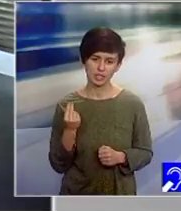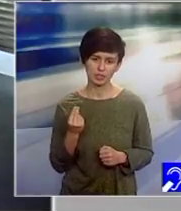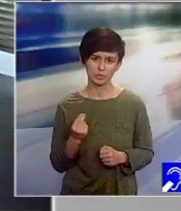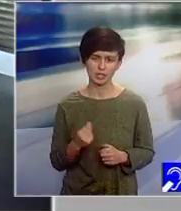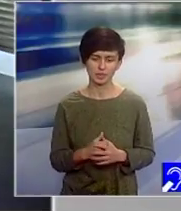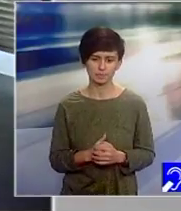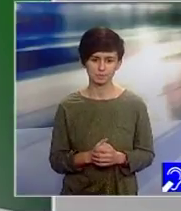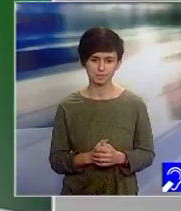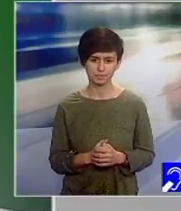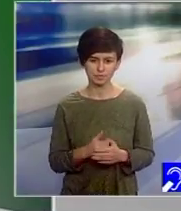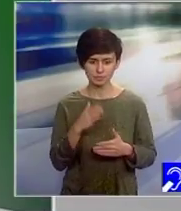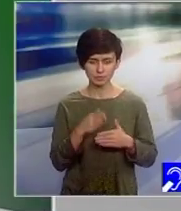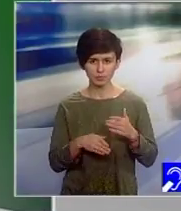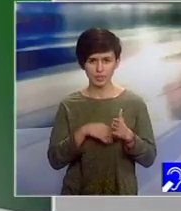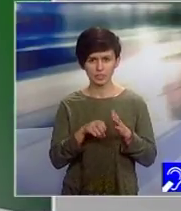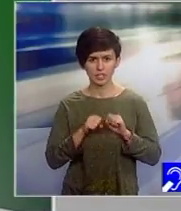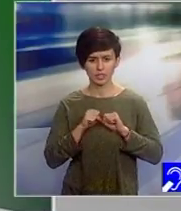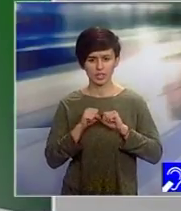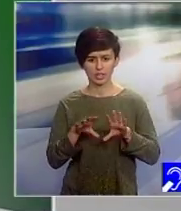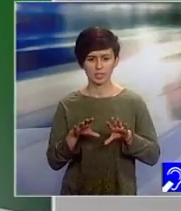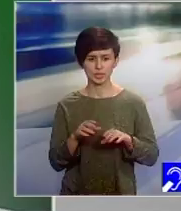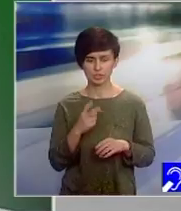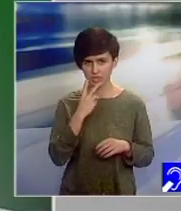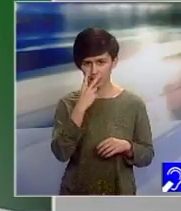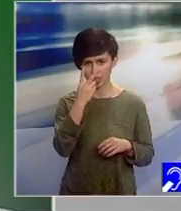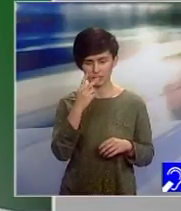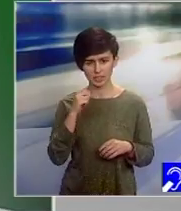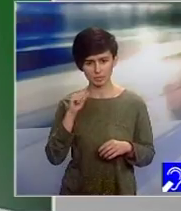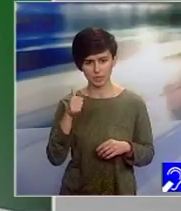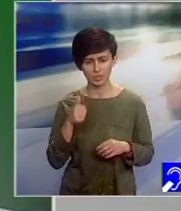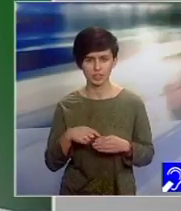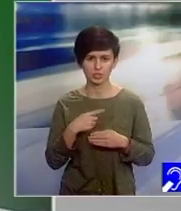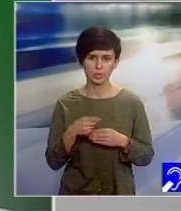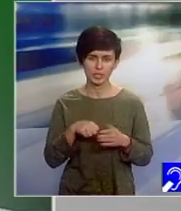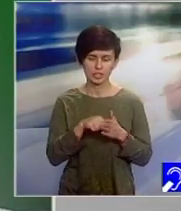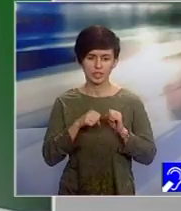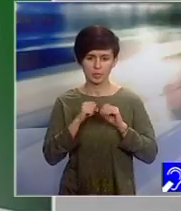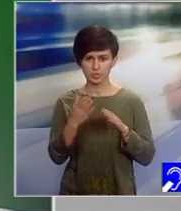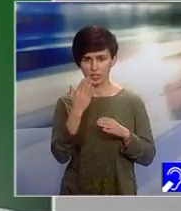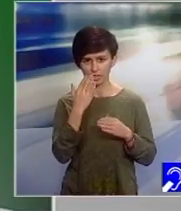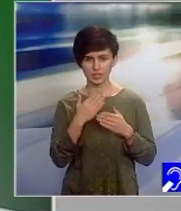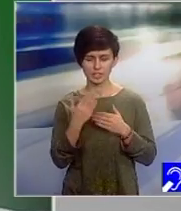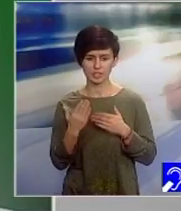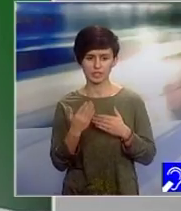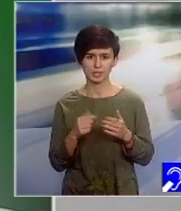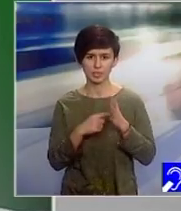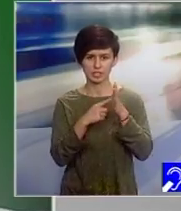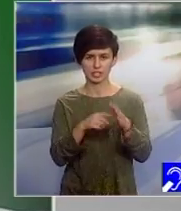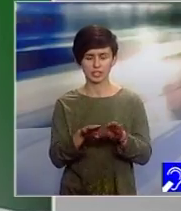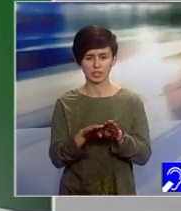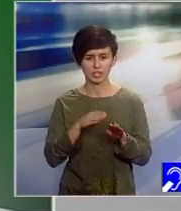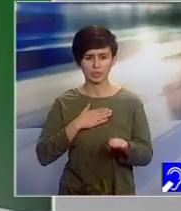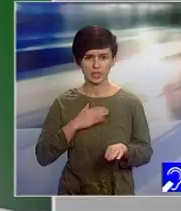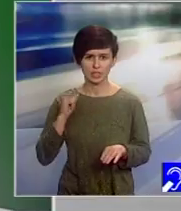alte ocazii. Doamnelor, domnilor, încheiem aici ediția din această seară. Urmează emisiunea Față în Față, prezentată de colegul meu Ionel Lespuc.